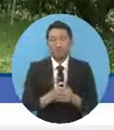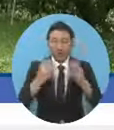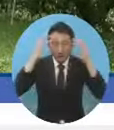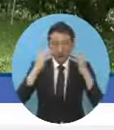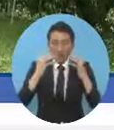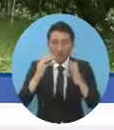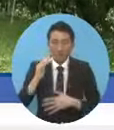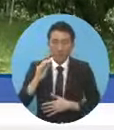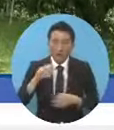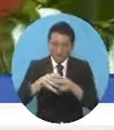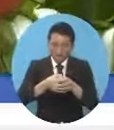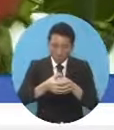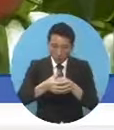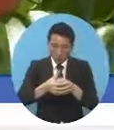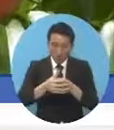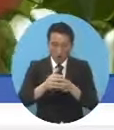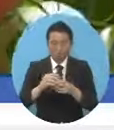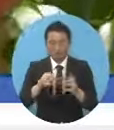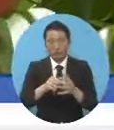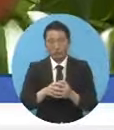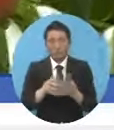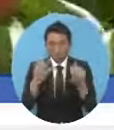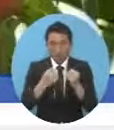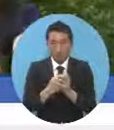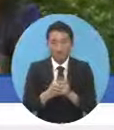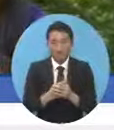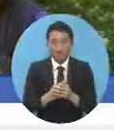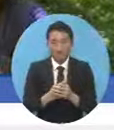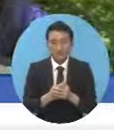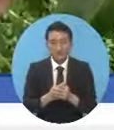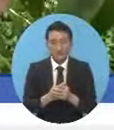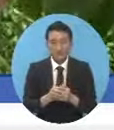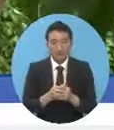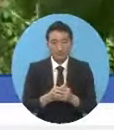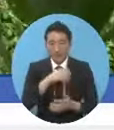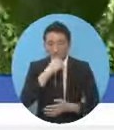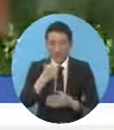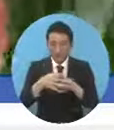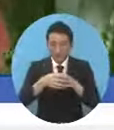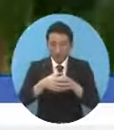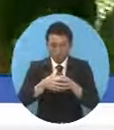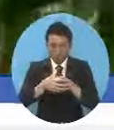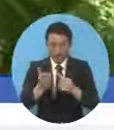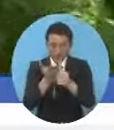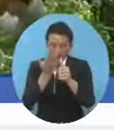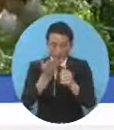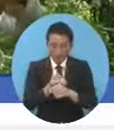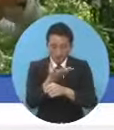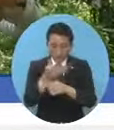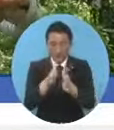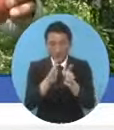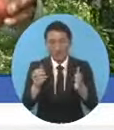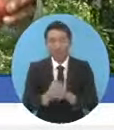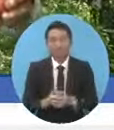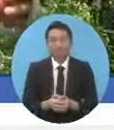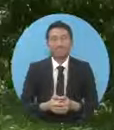여름철 대표 과일 복숭아가 제철입니다. 전남 고흥에서는 품질 좋은 복숭아를 생산해 수출기를 열었습니다. 함께